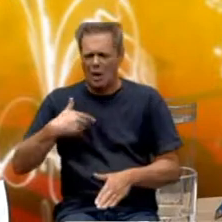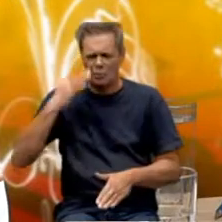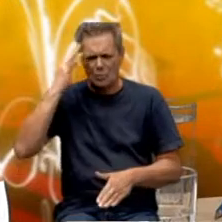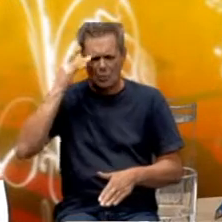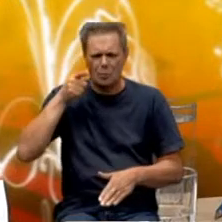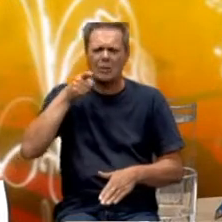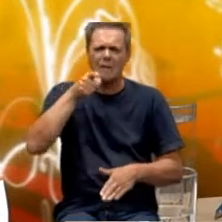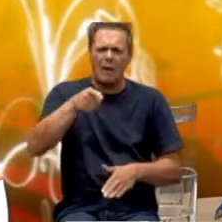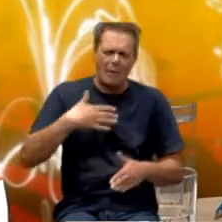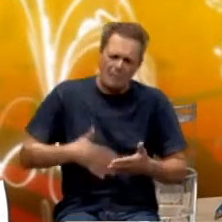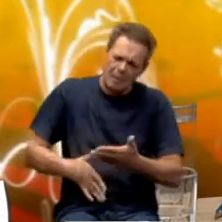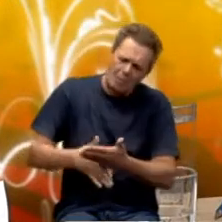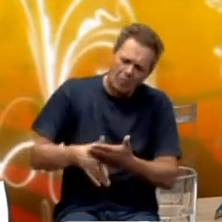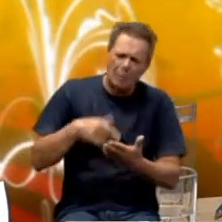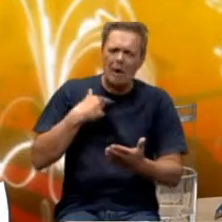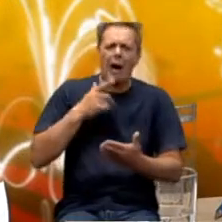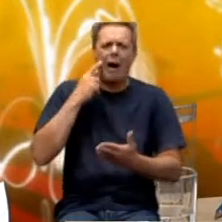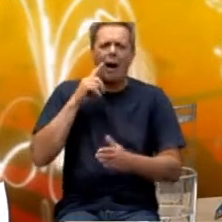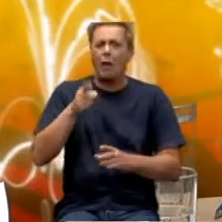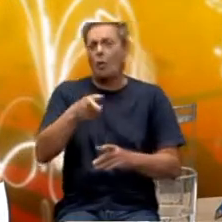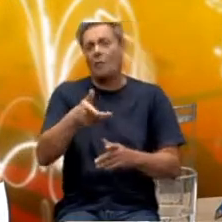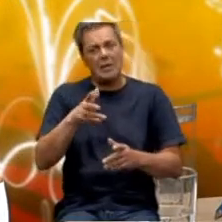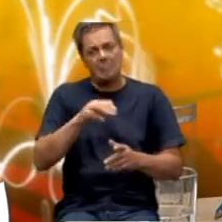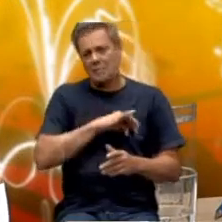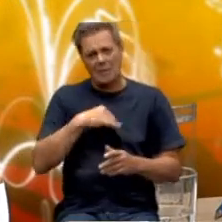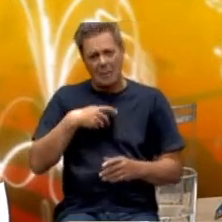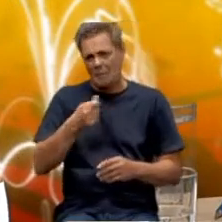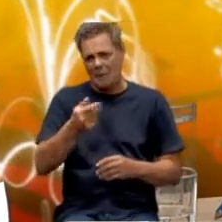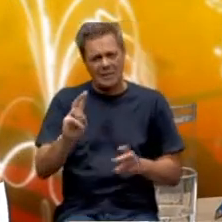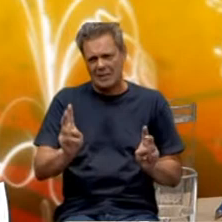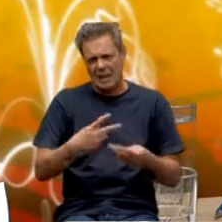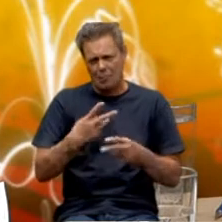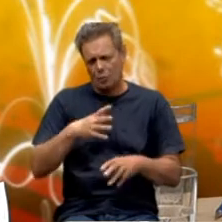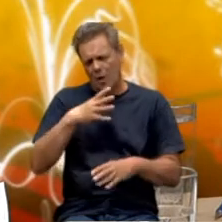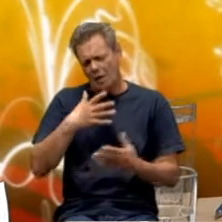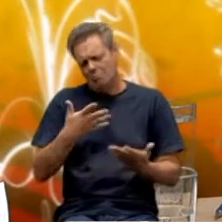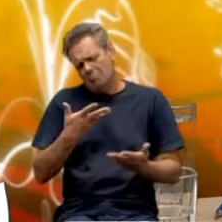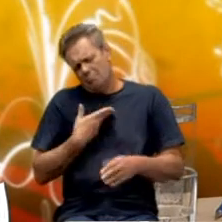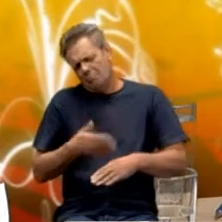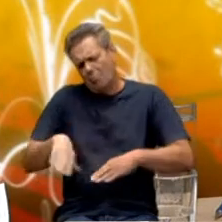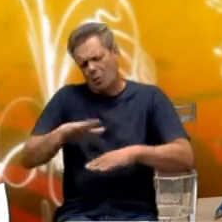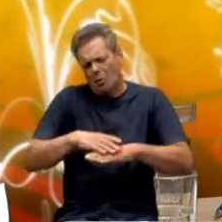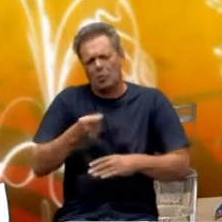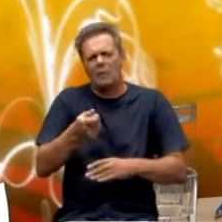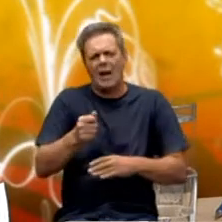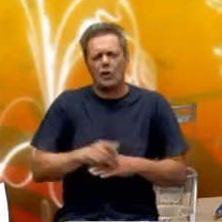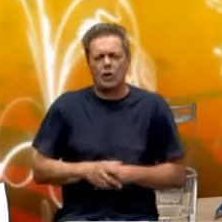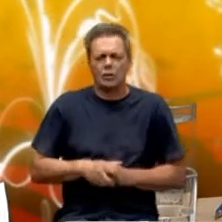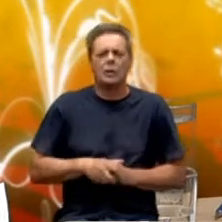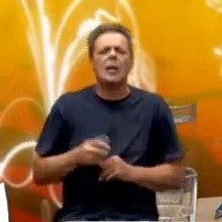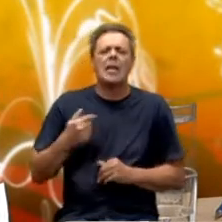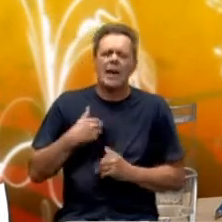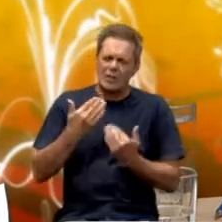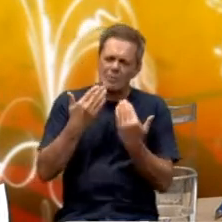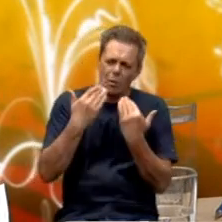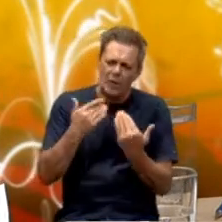da vam i pomognem ako ne budete financijski mogli snositi smještaj i prehranu. Draga Mira iz Ploča, ja vas